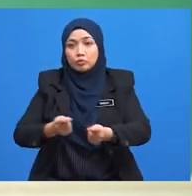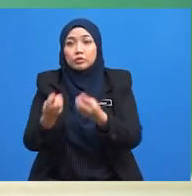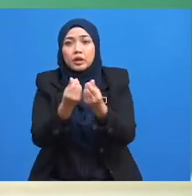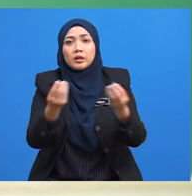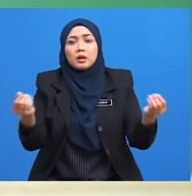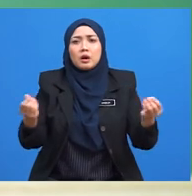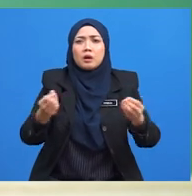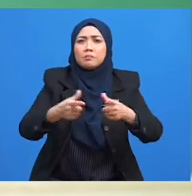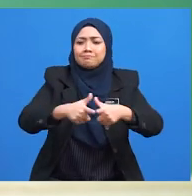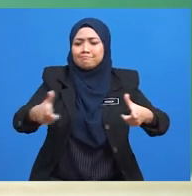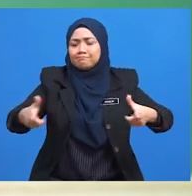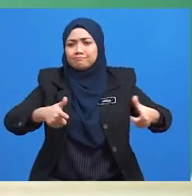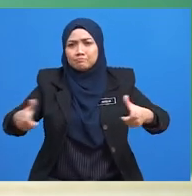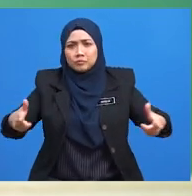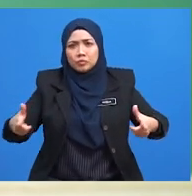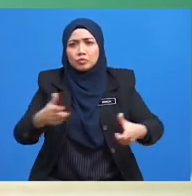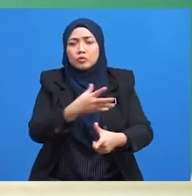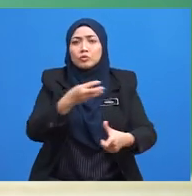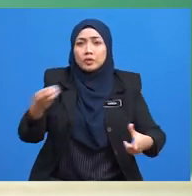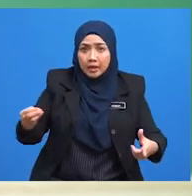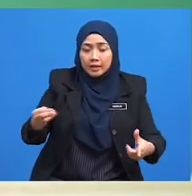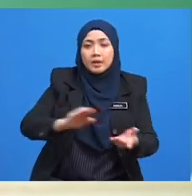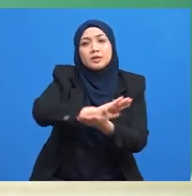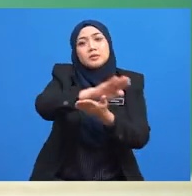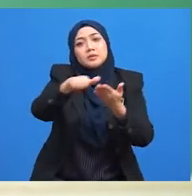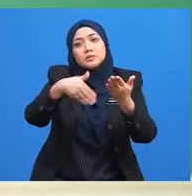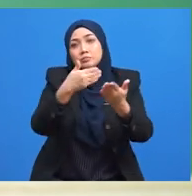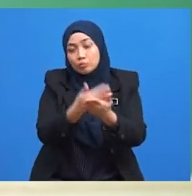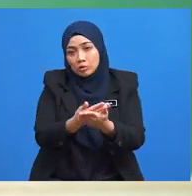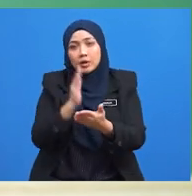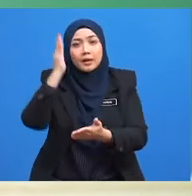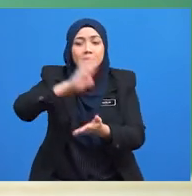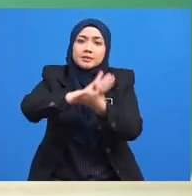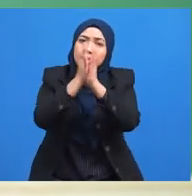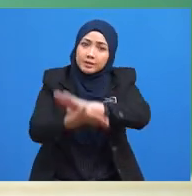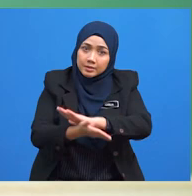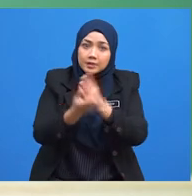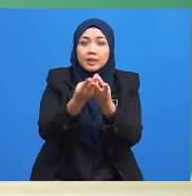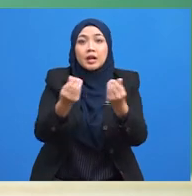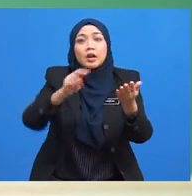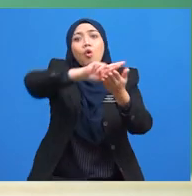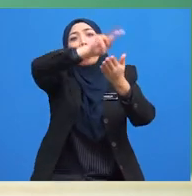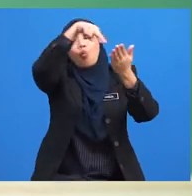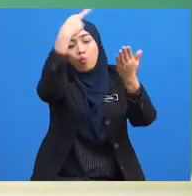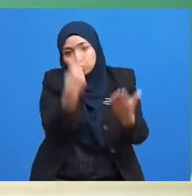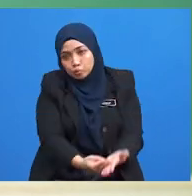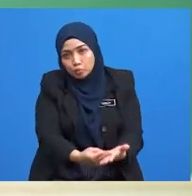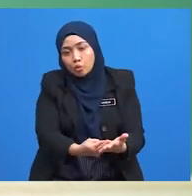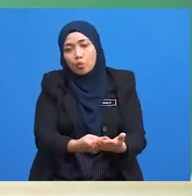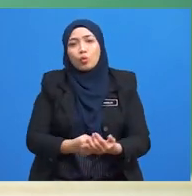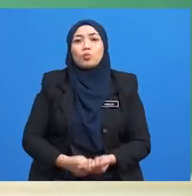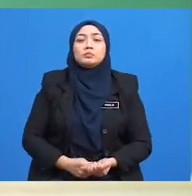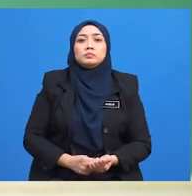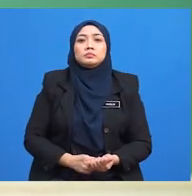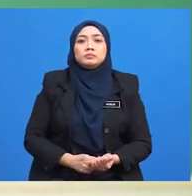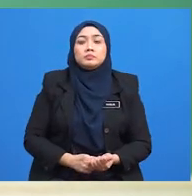sudah tepu. Akhirnya berlakulah kejadian tanah runtuh. Oleh itu, pelajar dapat